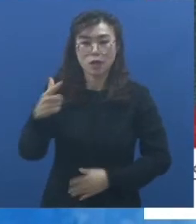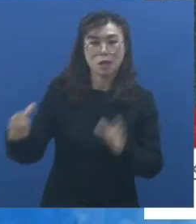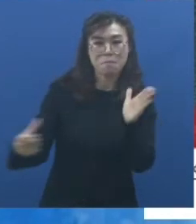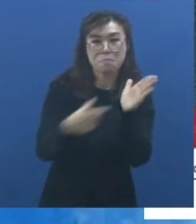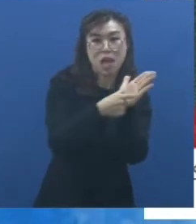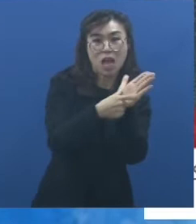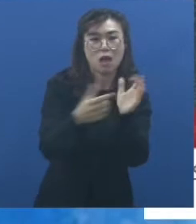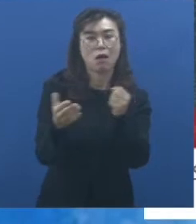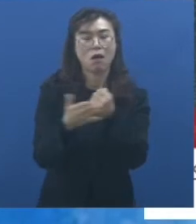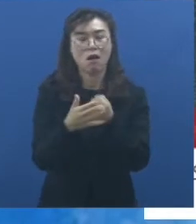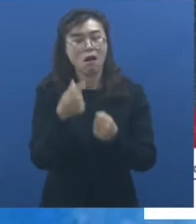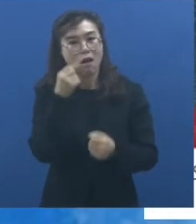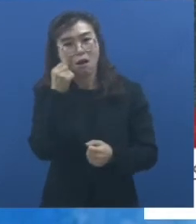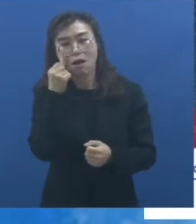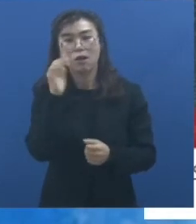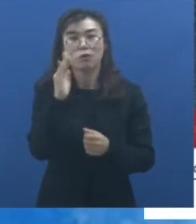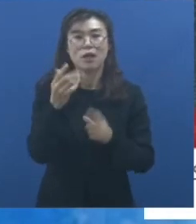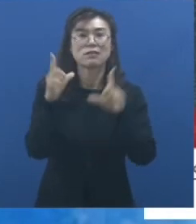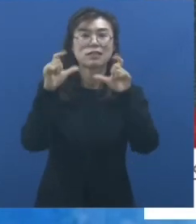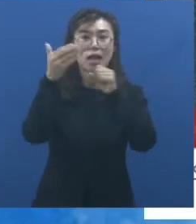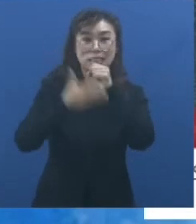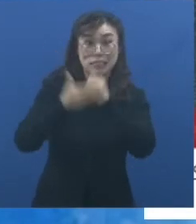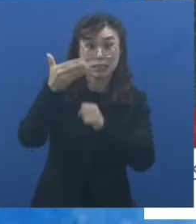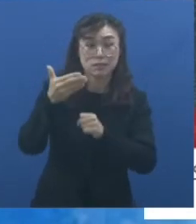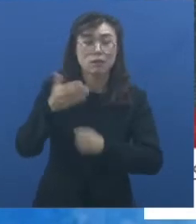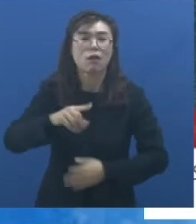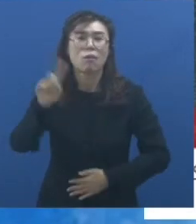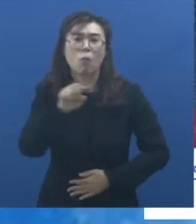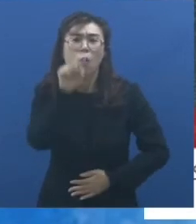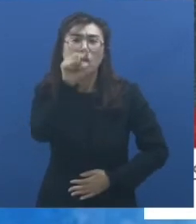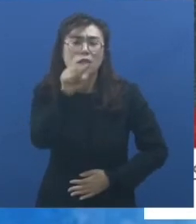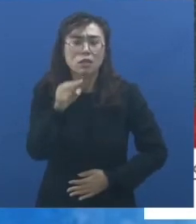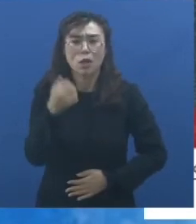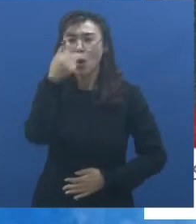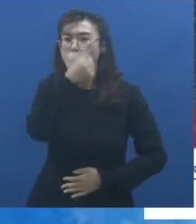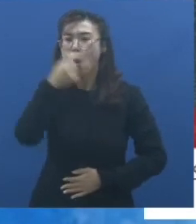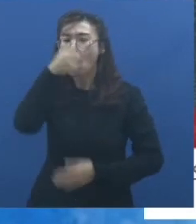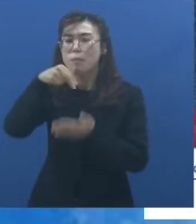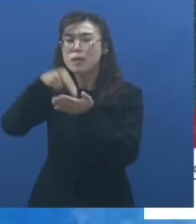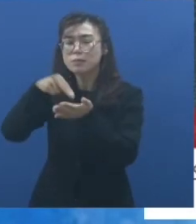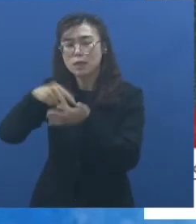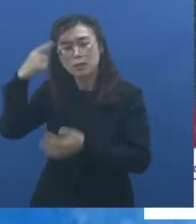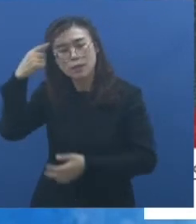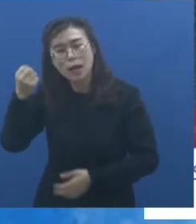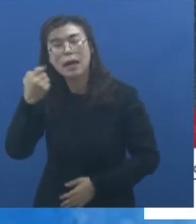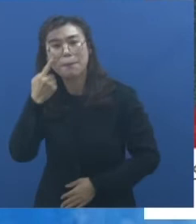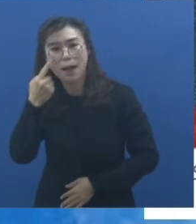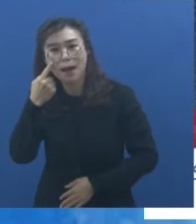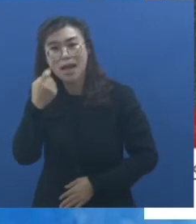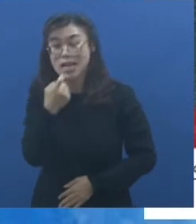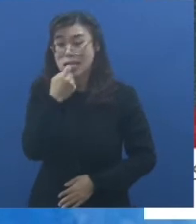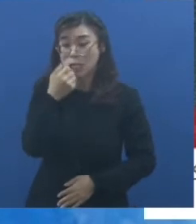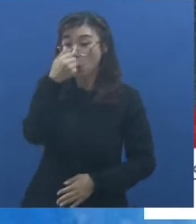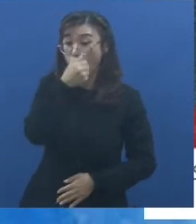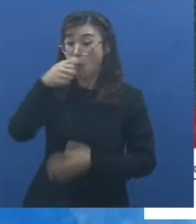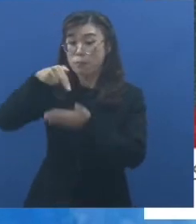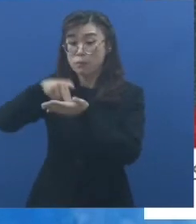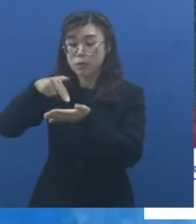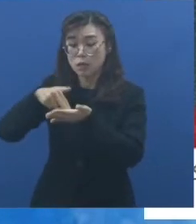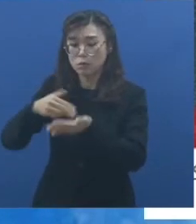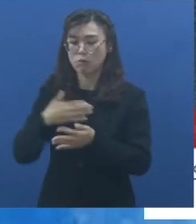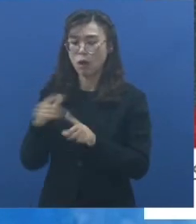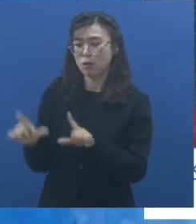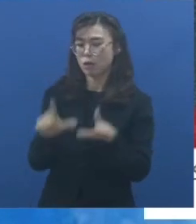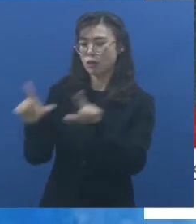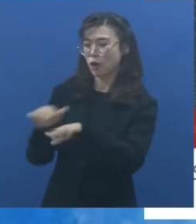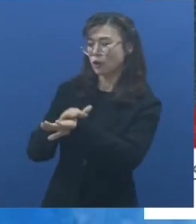사진이죠 어 여러분의 품고 메 입장에서 한번 생각을 해 봐요 북극곰 의 입장에서 생각을 해보면 조용히 잘 살고 있는